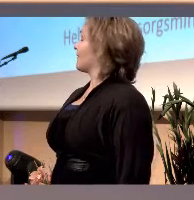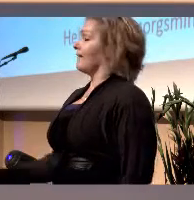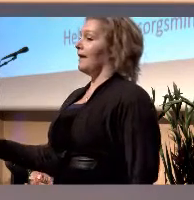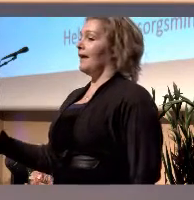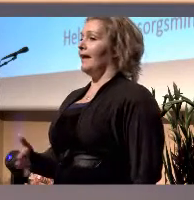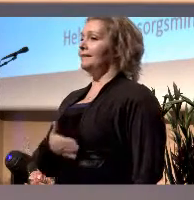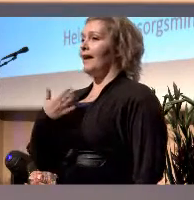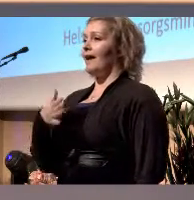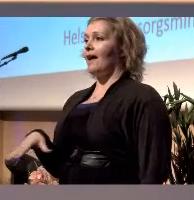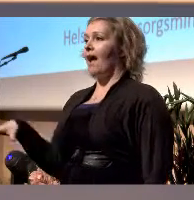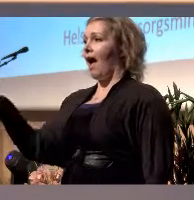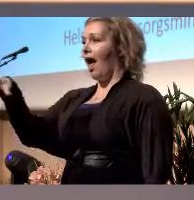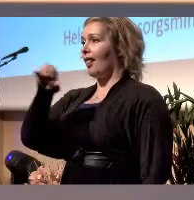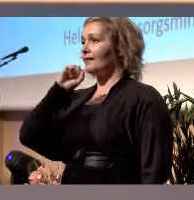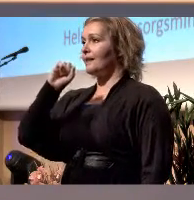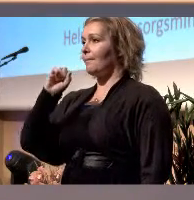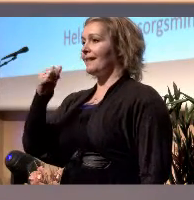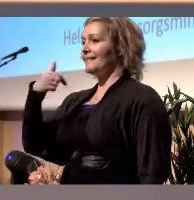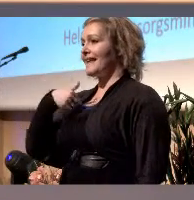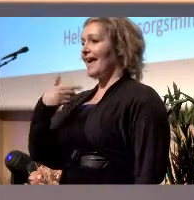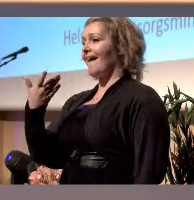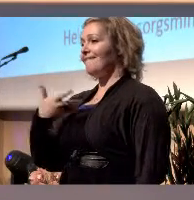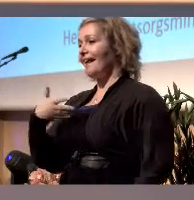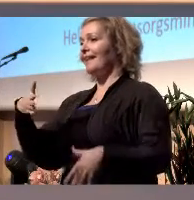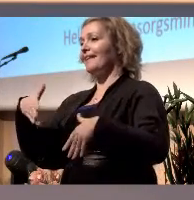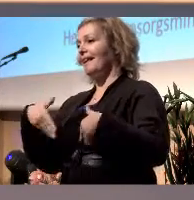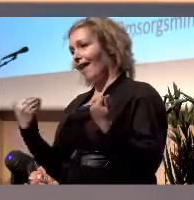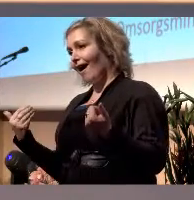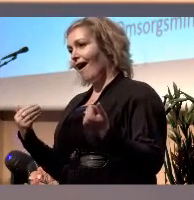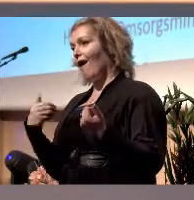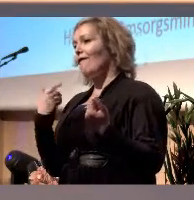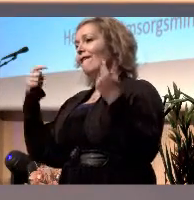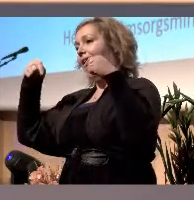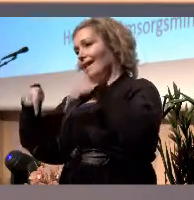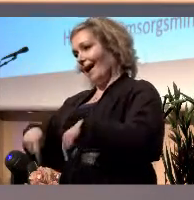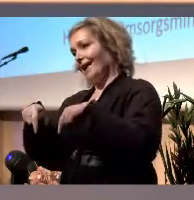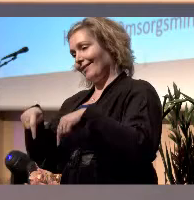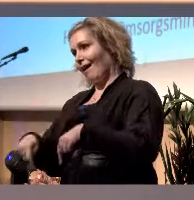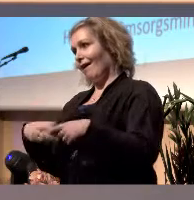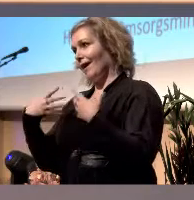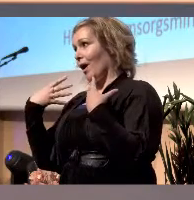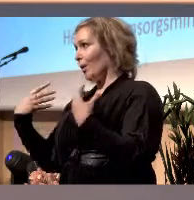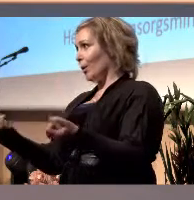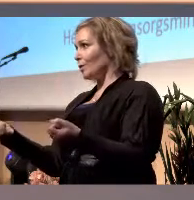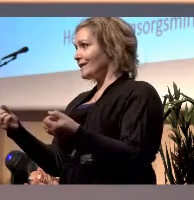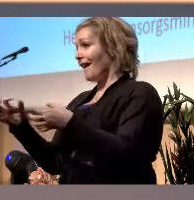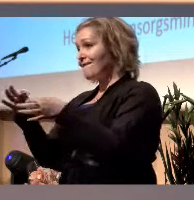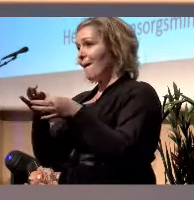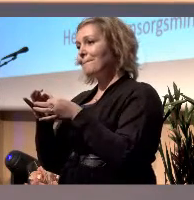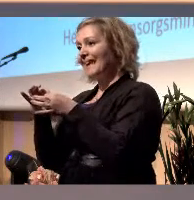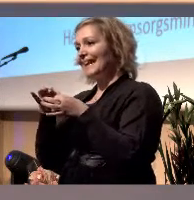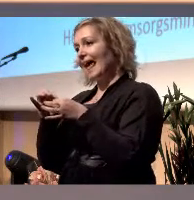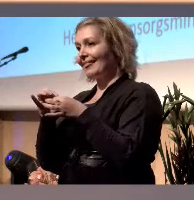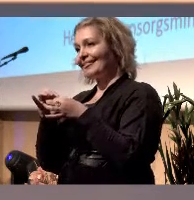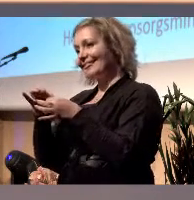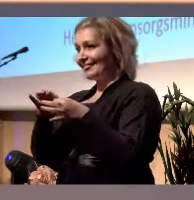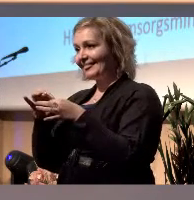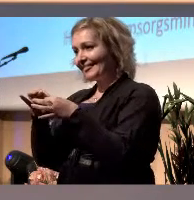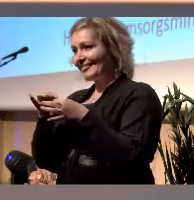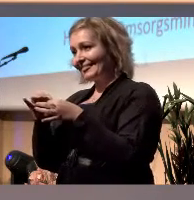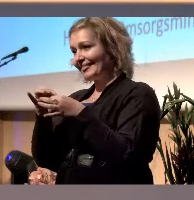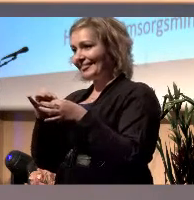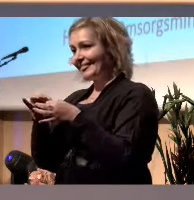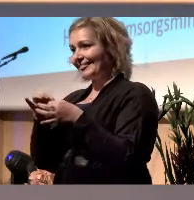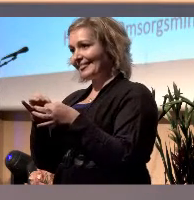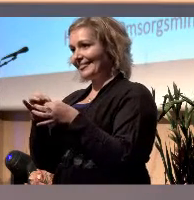Kjære alle sammen, jeg veldig glad for å være her i dag hos familien. For